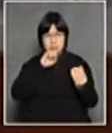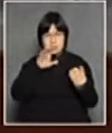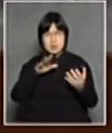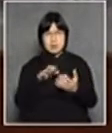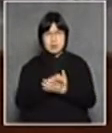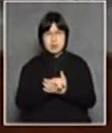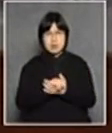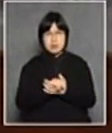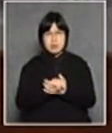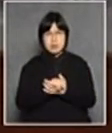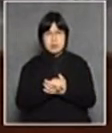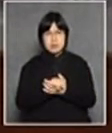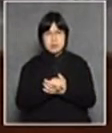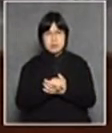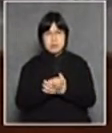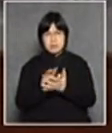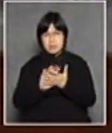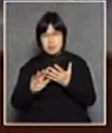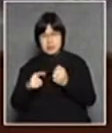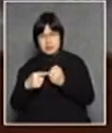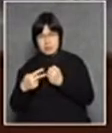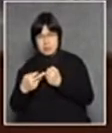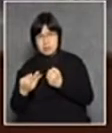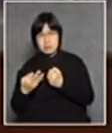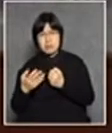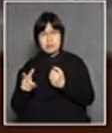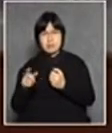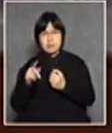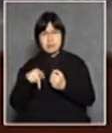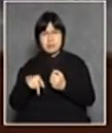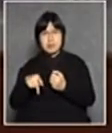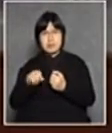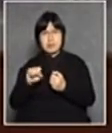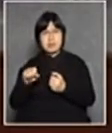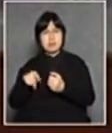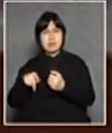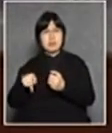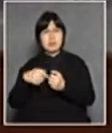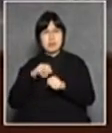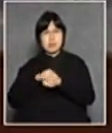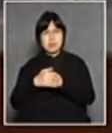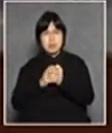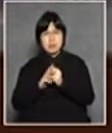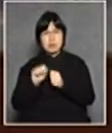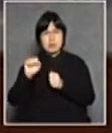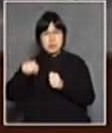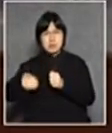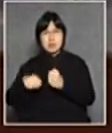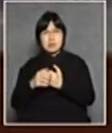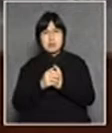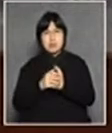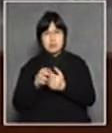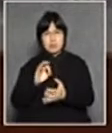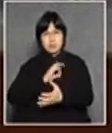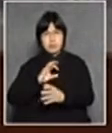實已經係名列排列三啦。頭先講咗喺 PISA 依一個嘅國際認可嘅一個機構裏邊